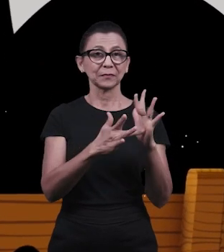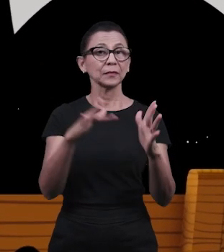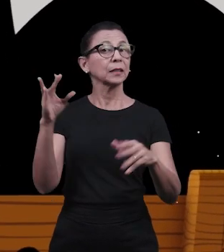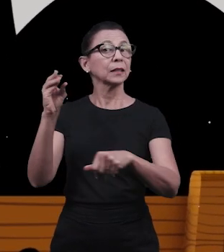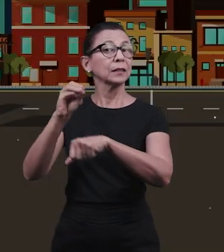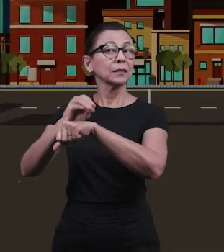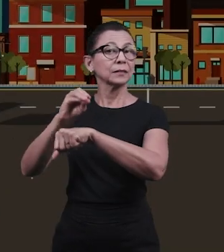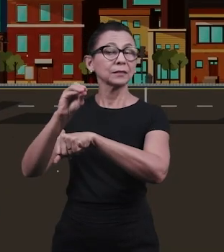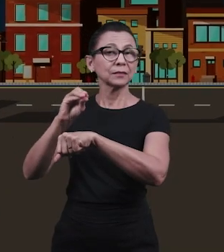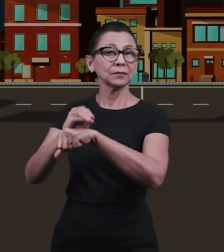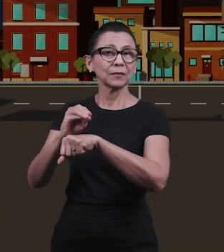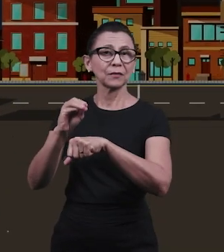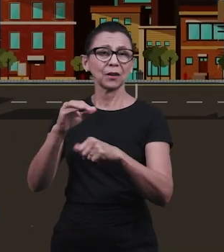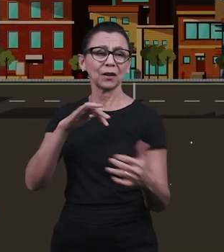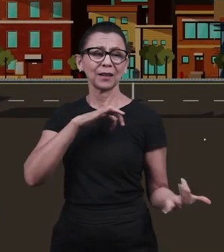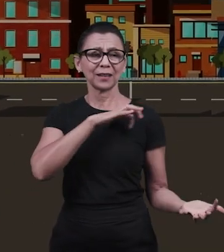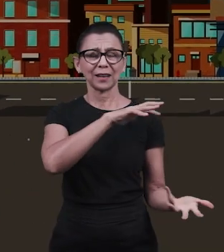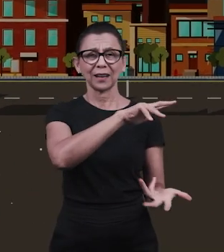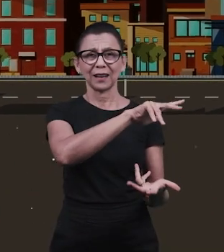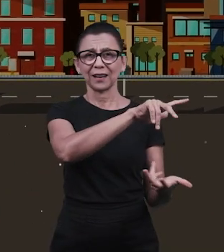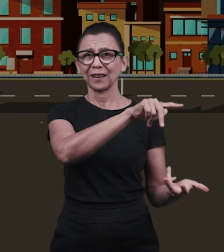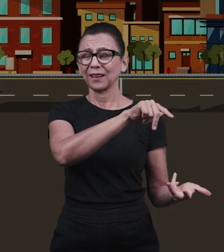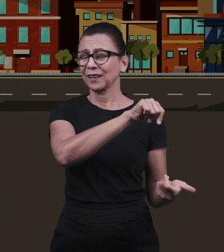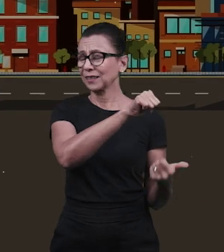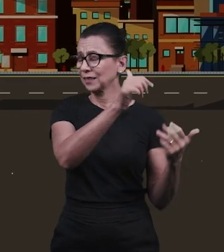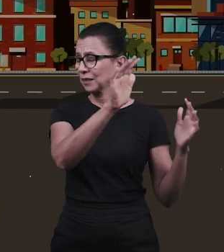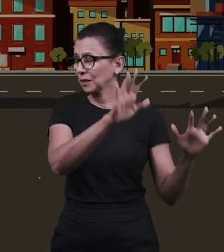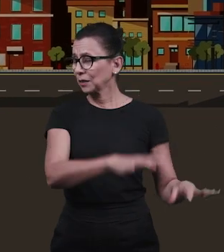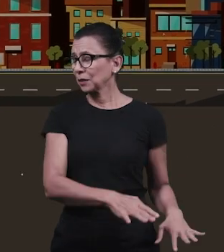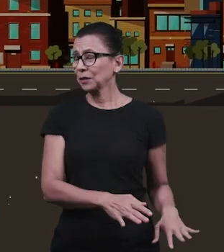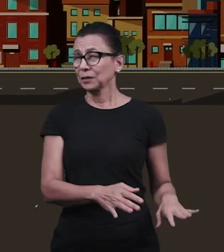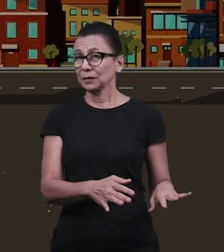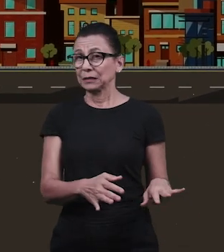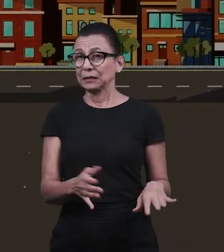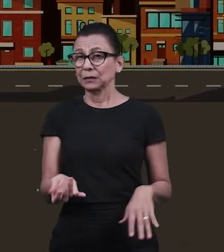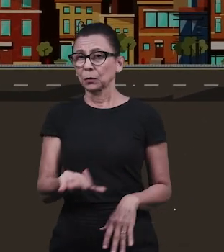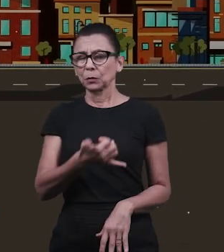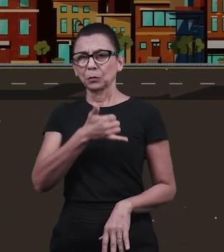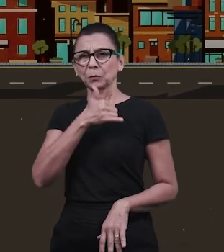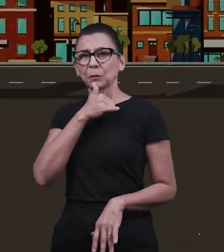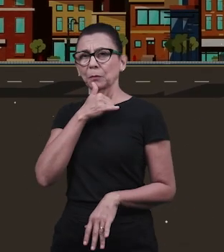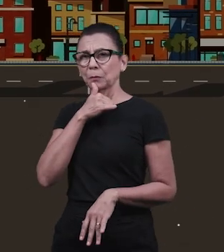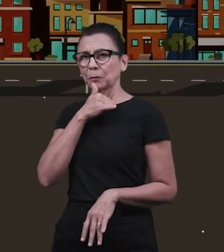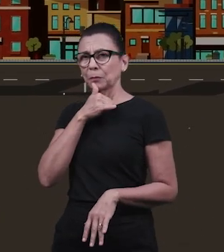А в мире лишь печали, войны.